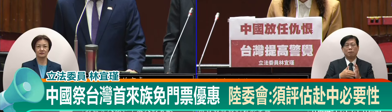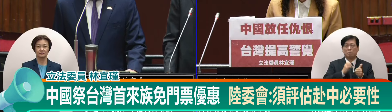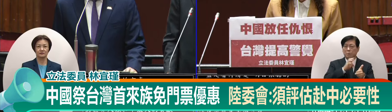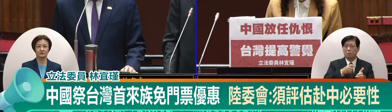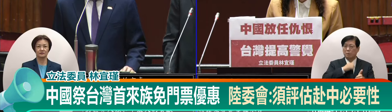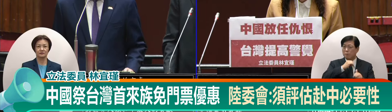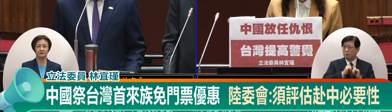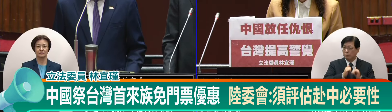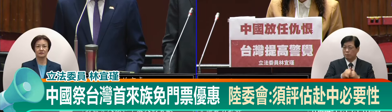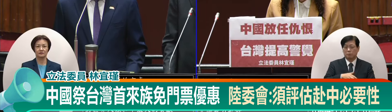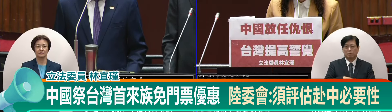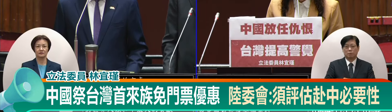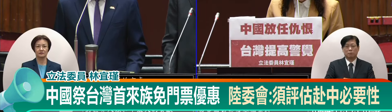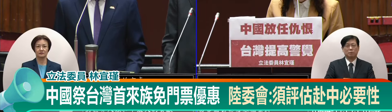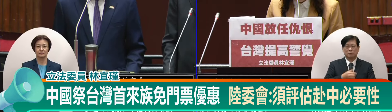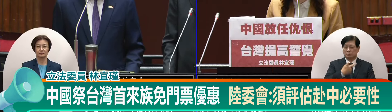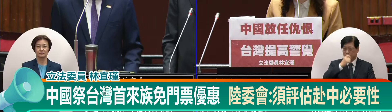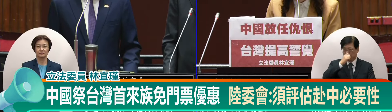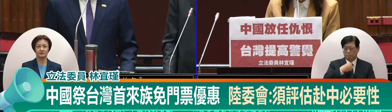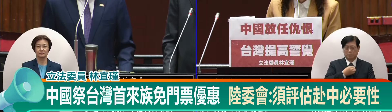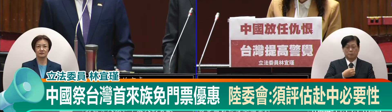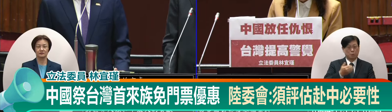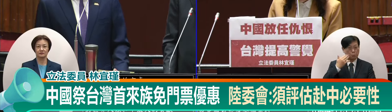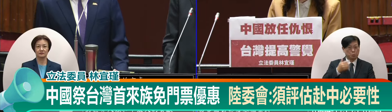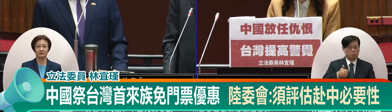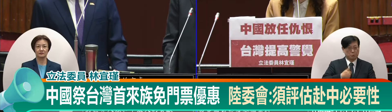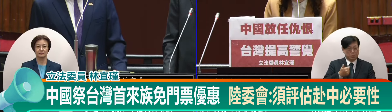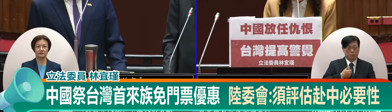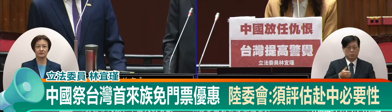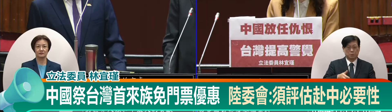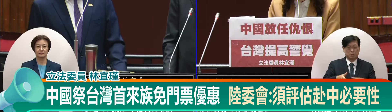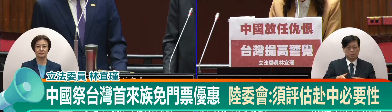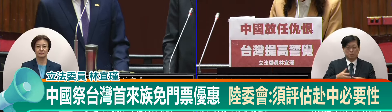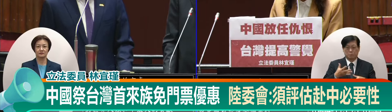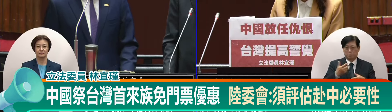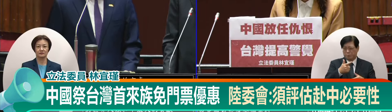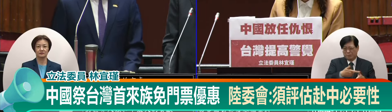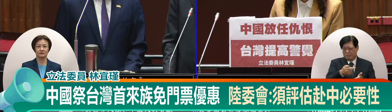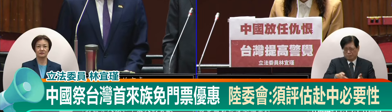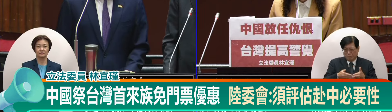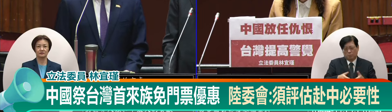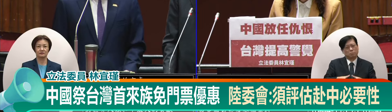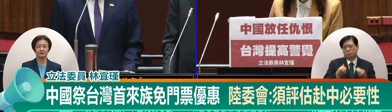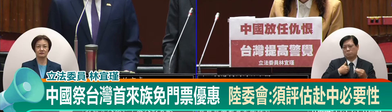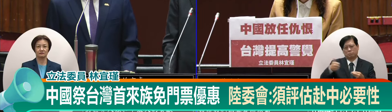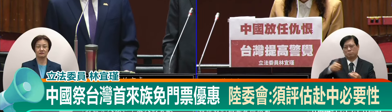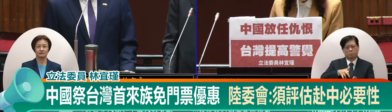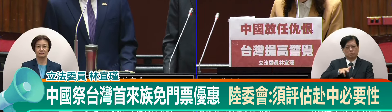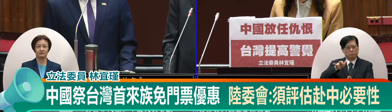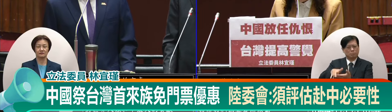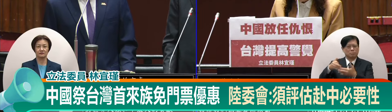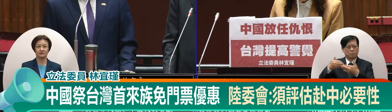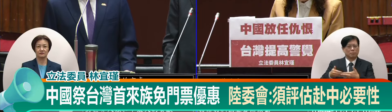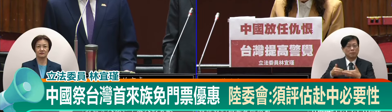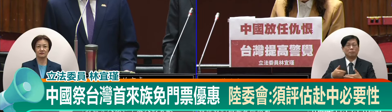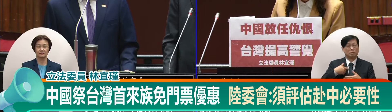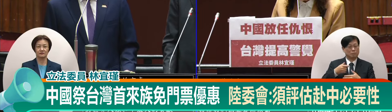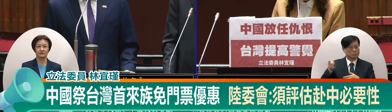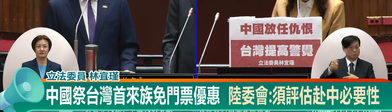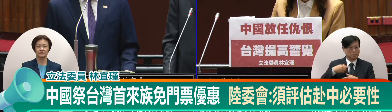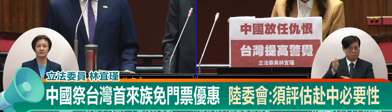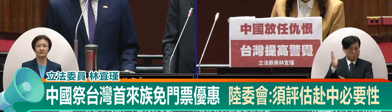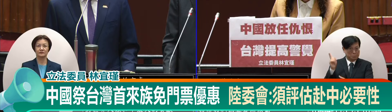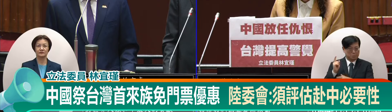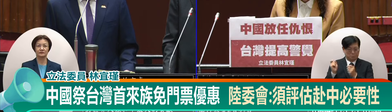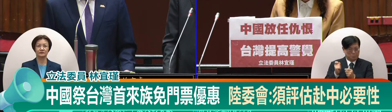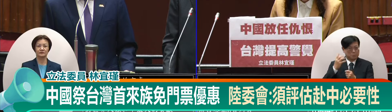国人，应避免非必要的旅行。那理由是因为中国政府近年来已经